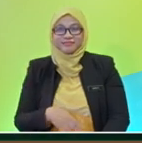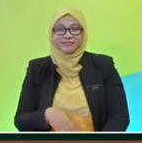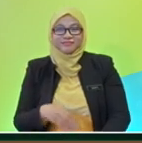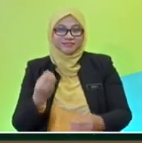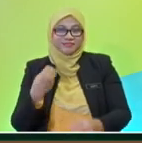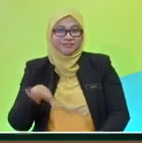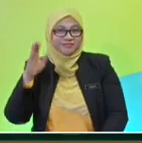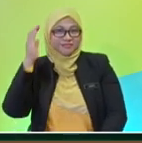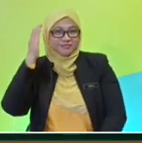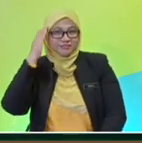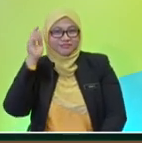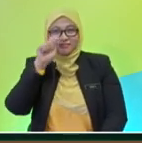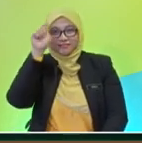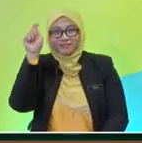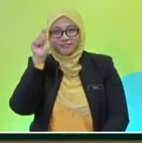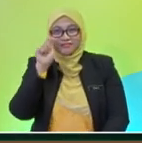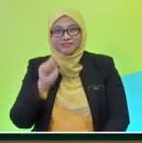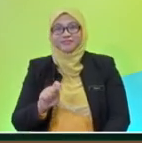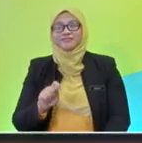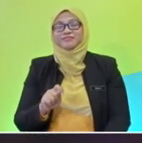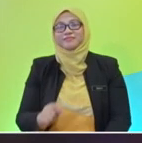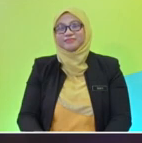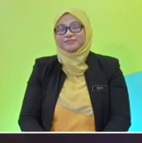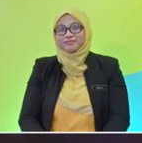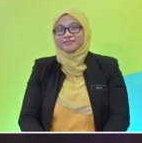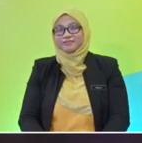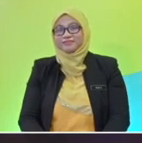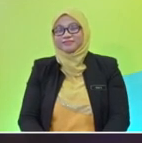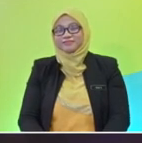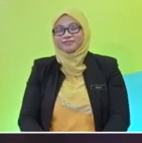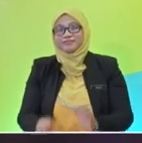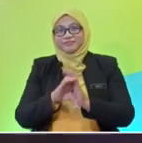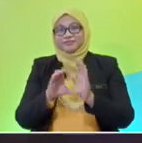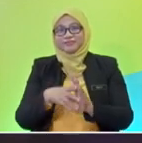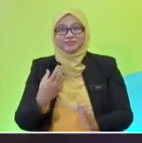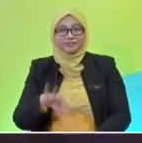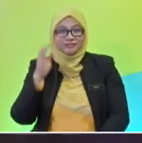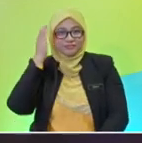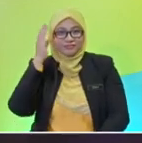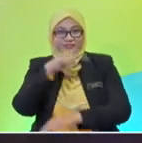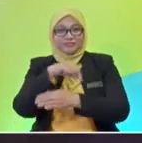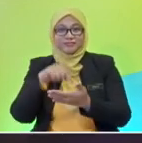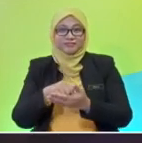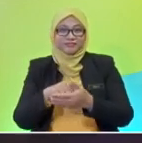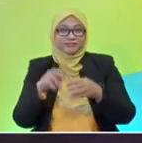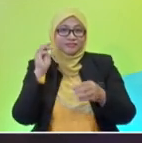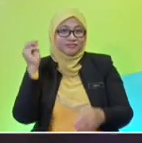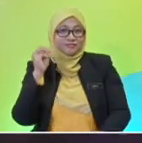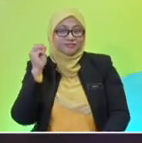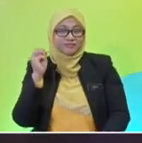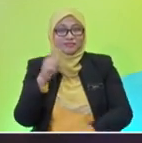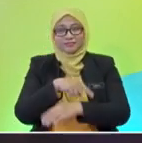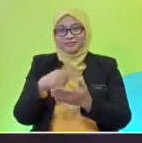Sudah dia tahu, dia tanya lagi. Contohnya dia dah tahu dah hari ni hari Jumaat. Yeah. Tanya lagi, cikgu, hari ni hari